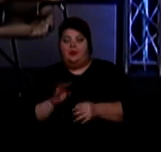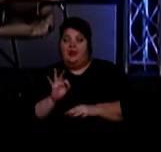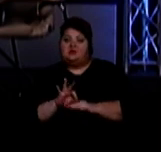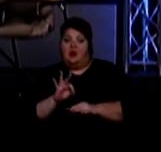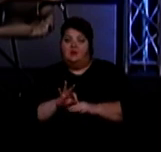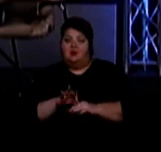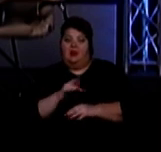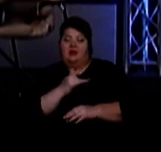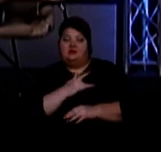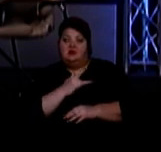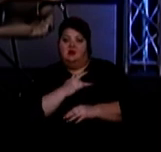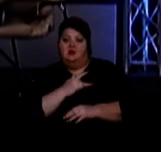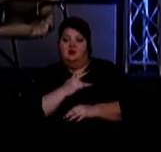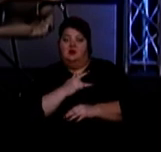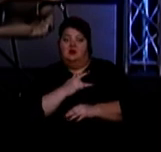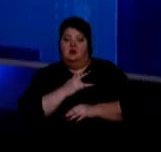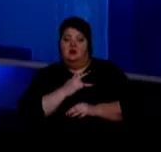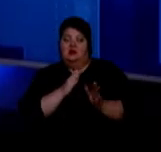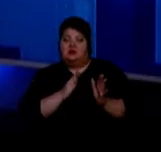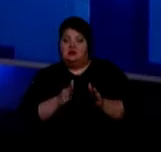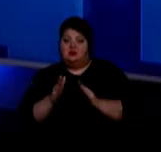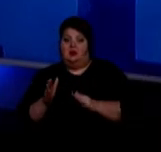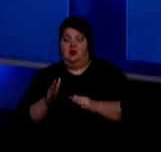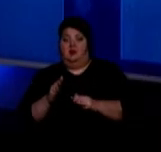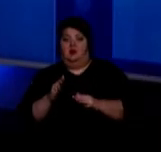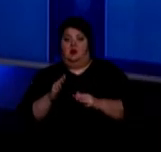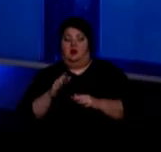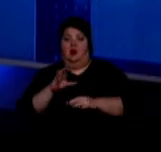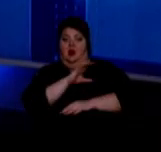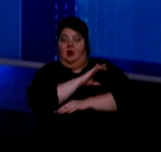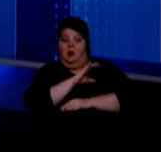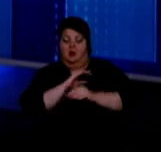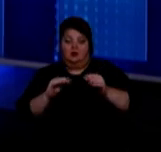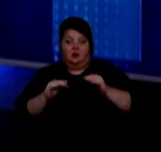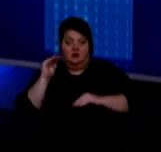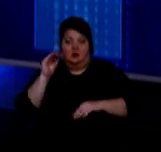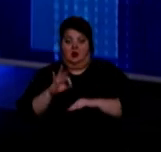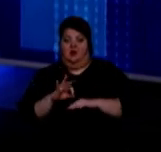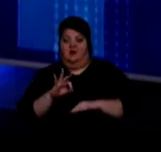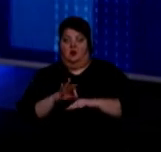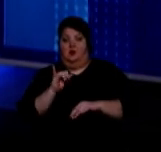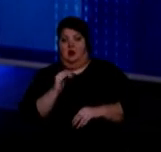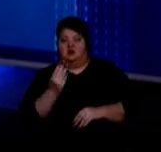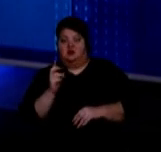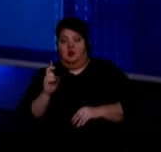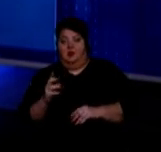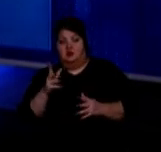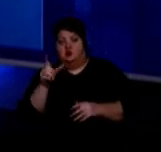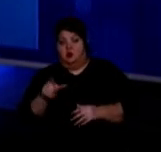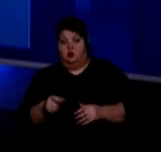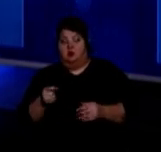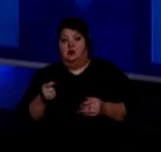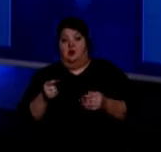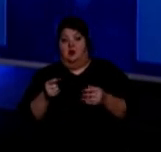захворювання серцево-судинної системи, гіпертонічна хвороба другої третьої ступені, ішемічна хвороба. Якщо людина